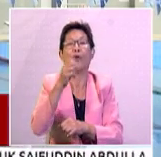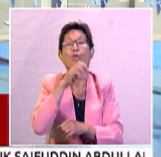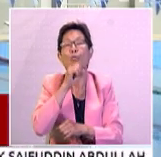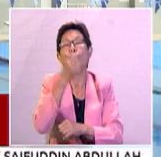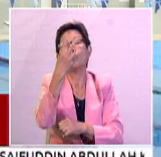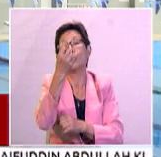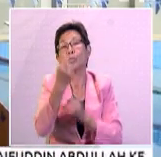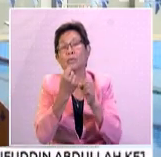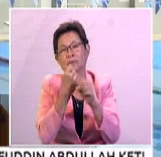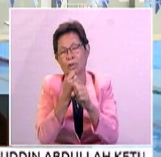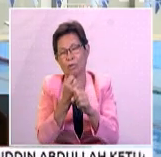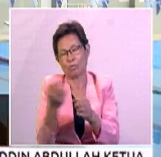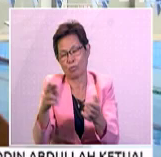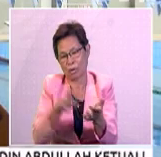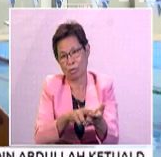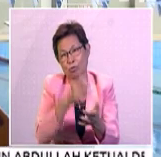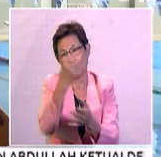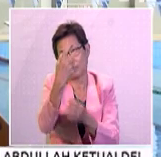record.